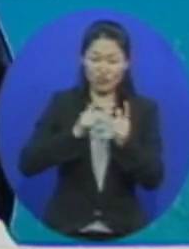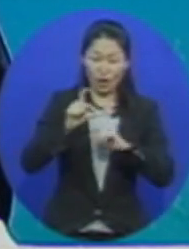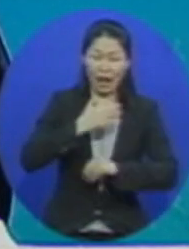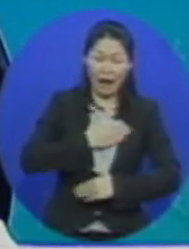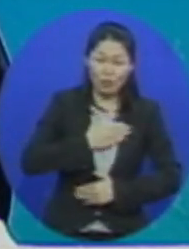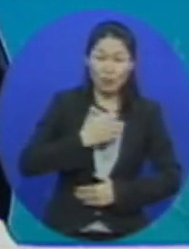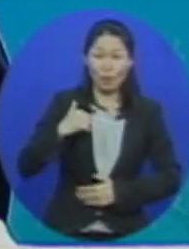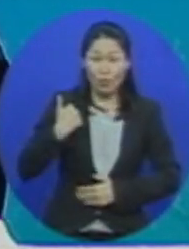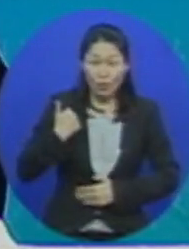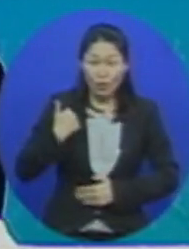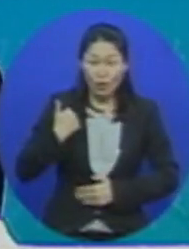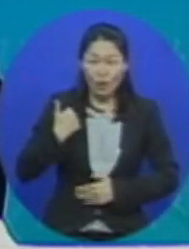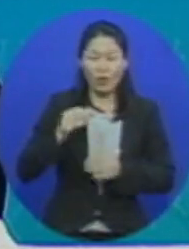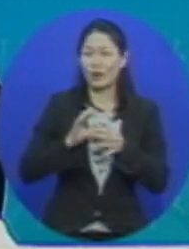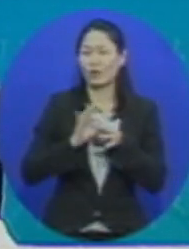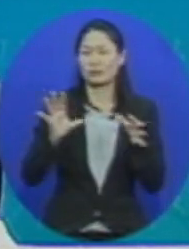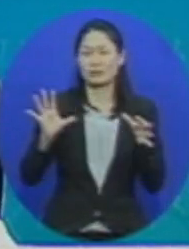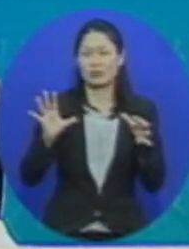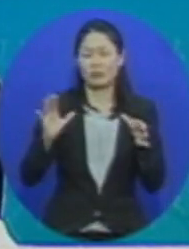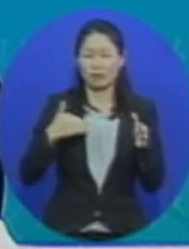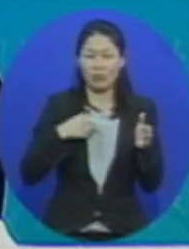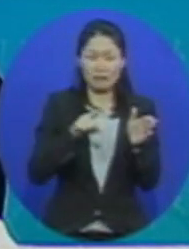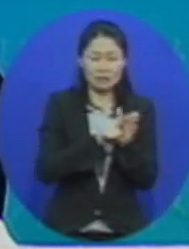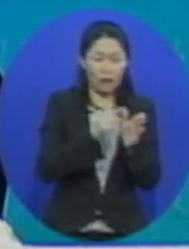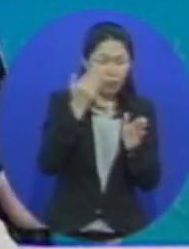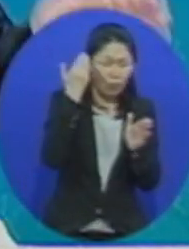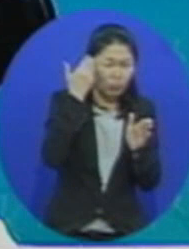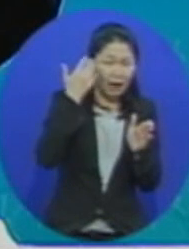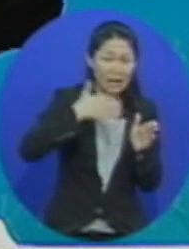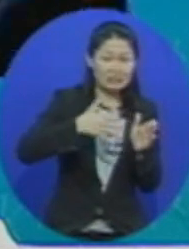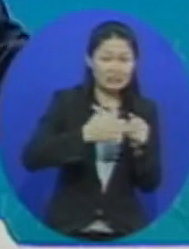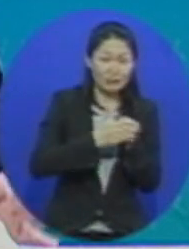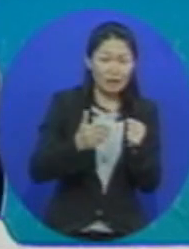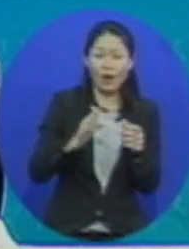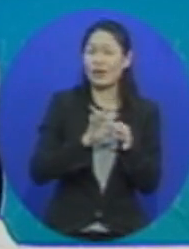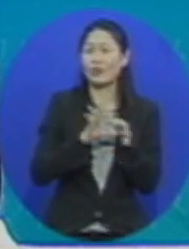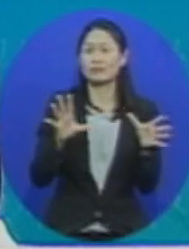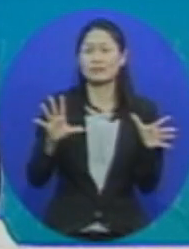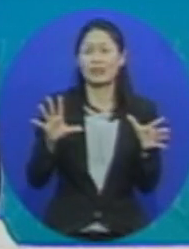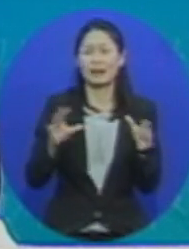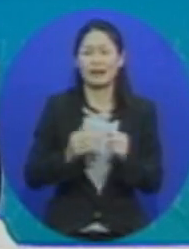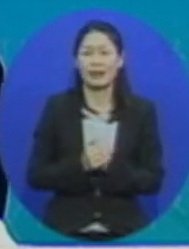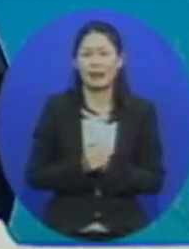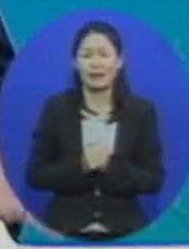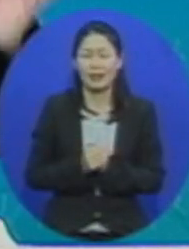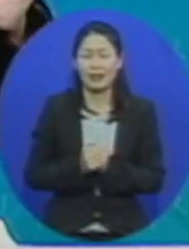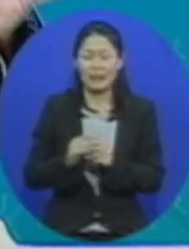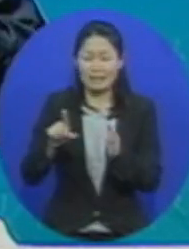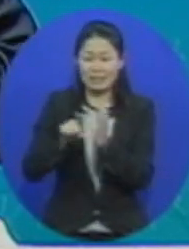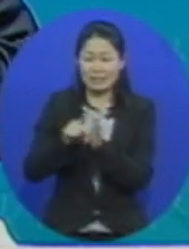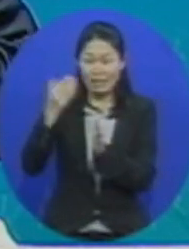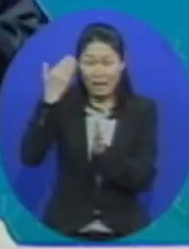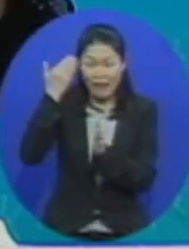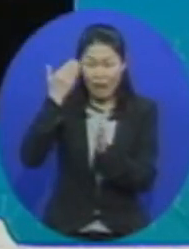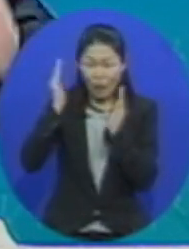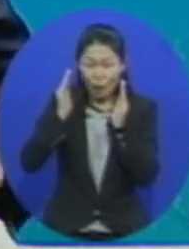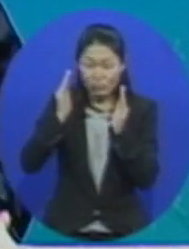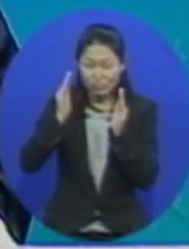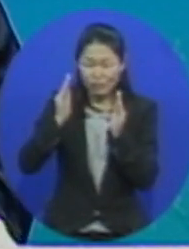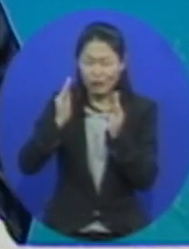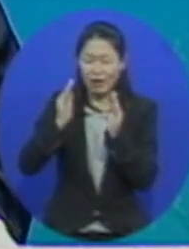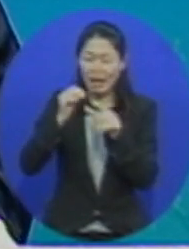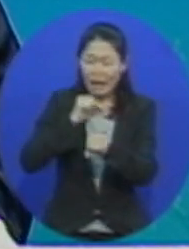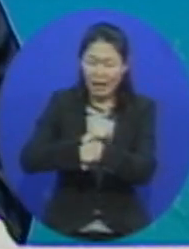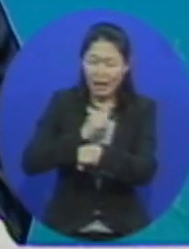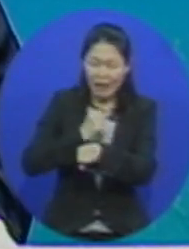아니에요 신약을 내가 하지 않아서 시 나가고 아무 상관 없어요 신학을 했느냐 안 했느냐 고 아무